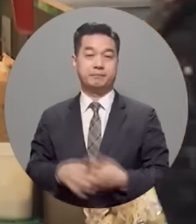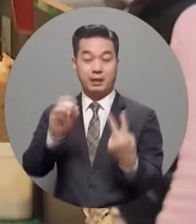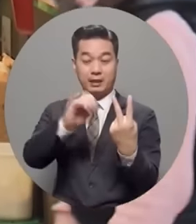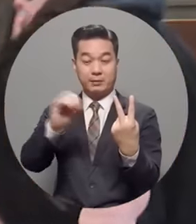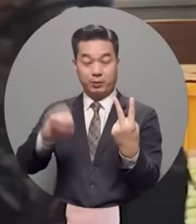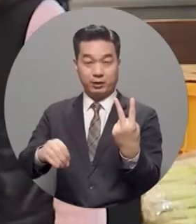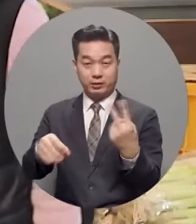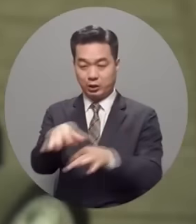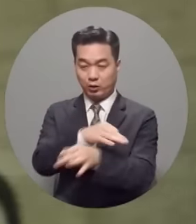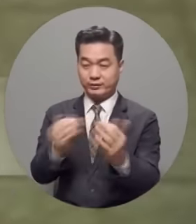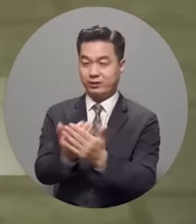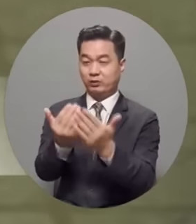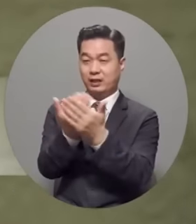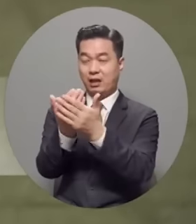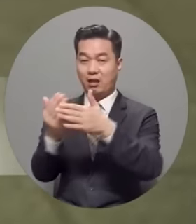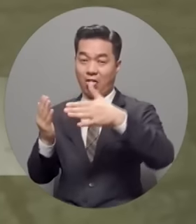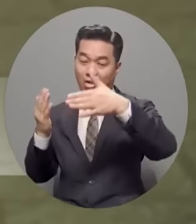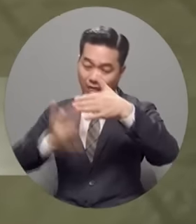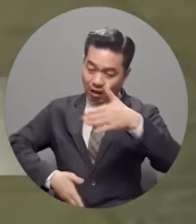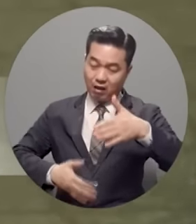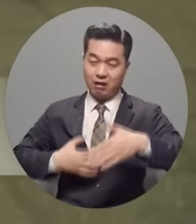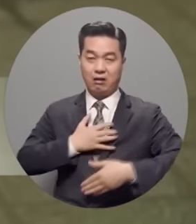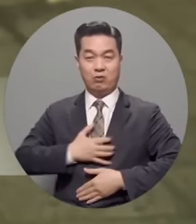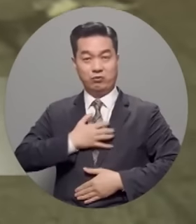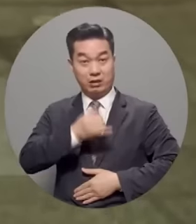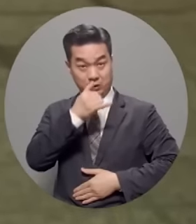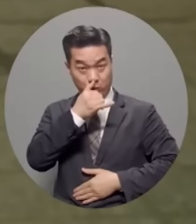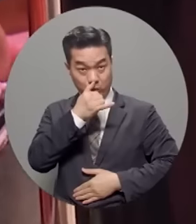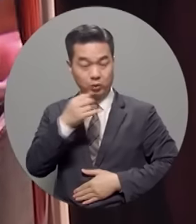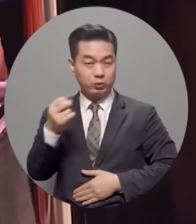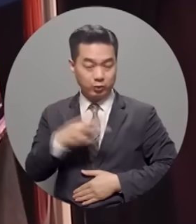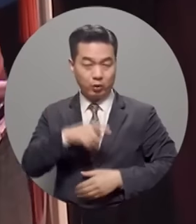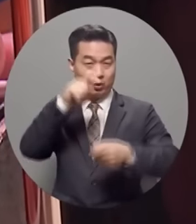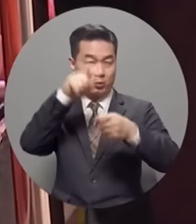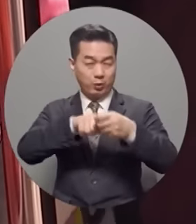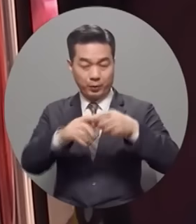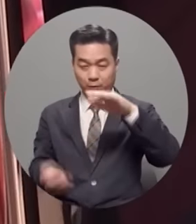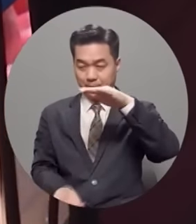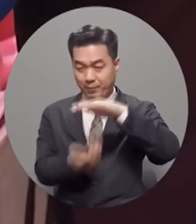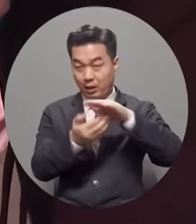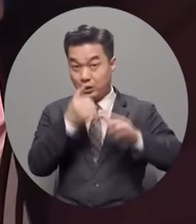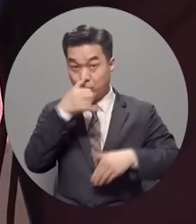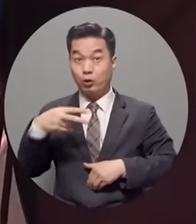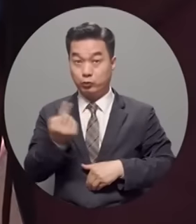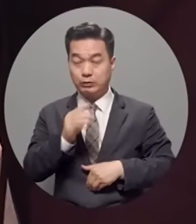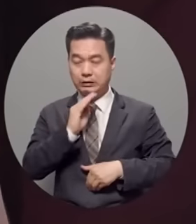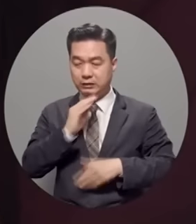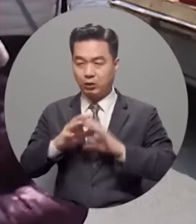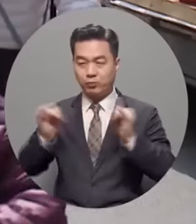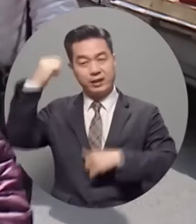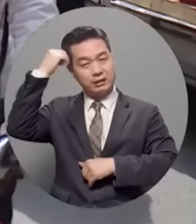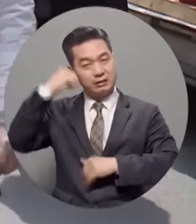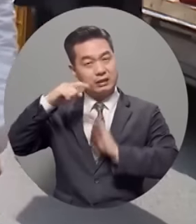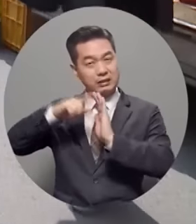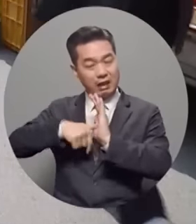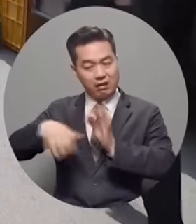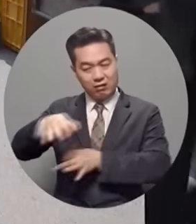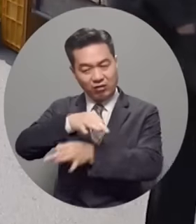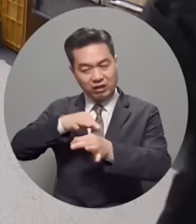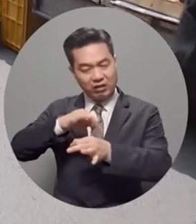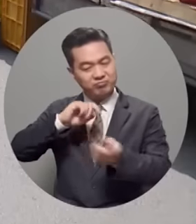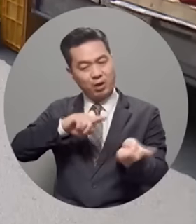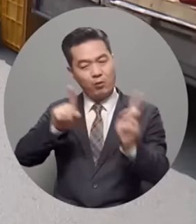경제 성장률을 달성하기 어렵다는 목소리가 나오는 가운데 목표치를 달성하더라도 실제 국민이 느끼는 체감 경기는